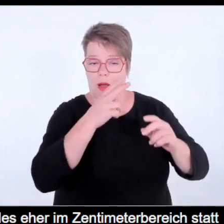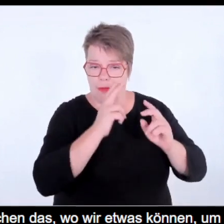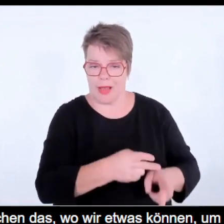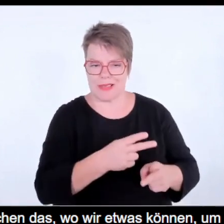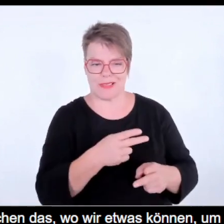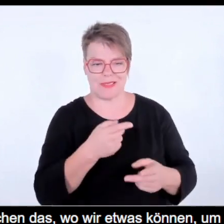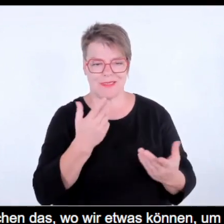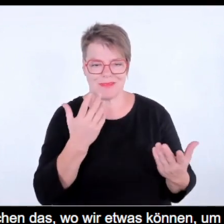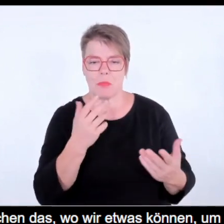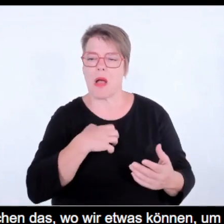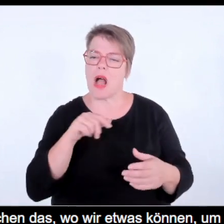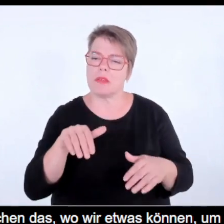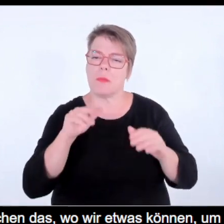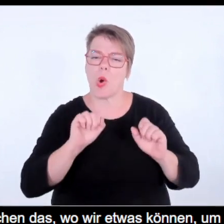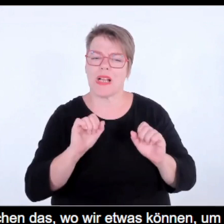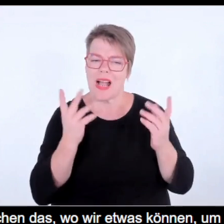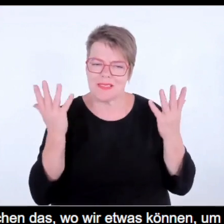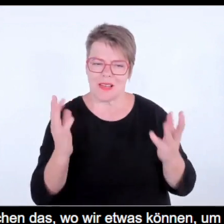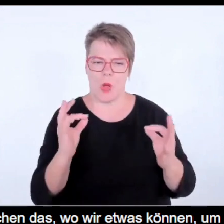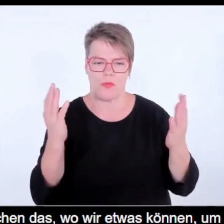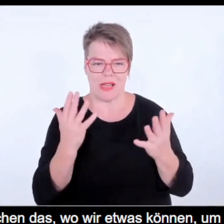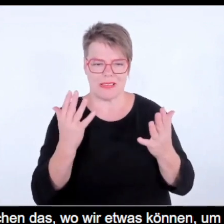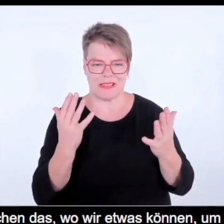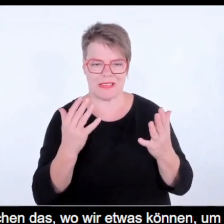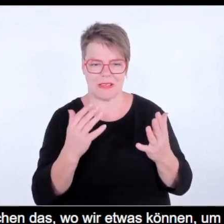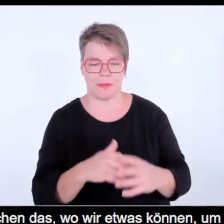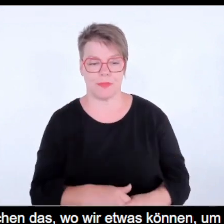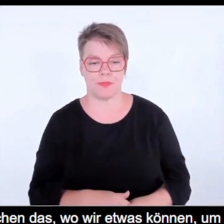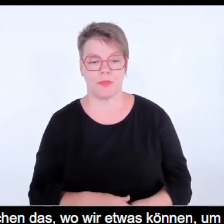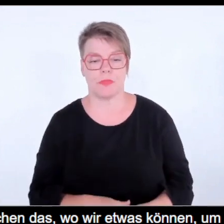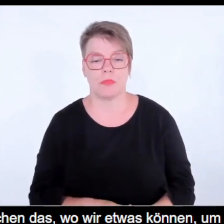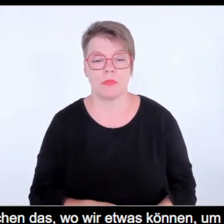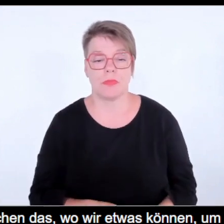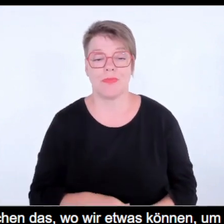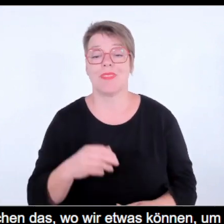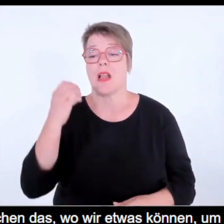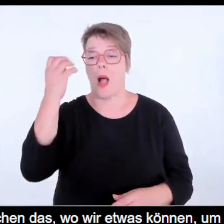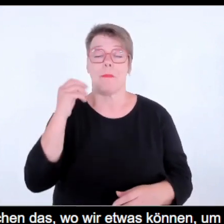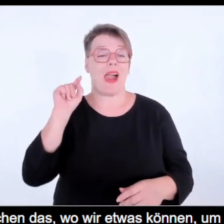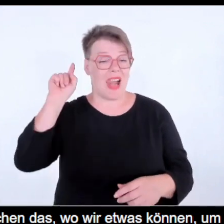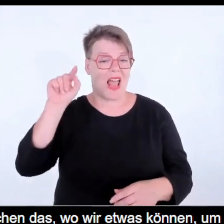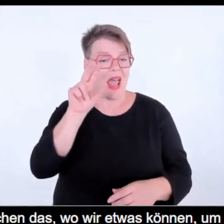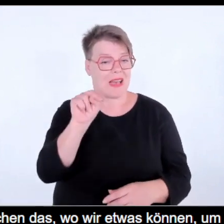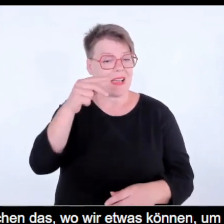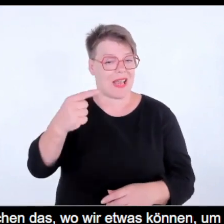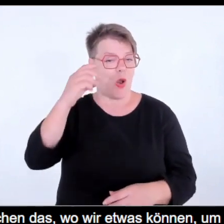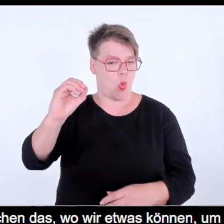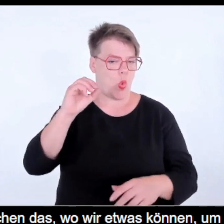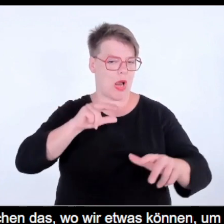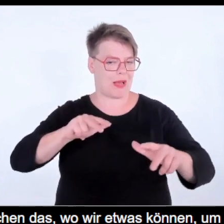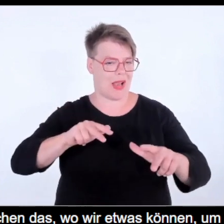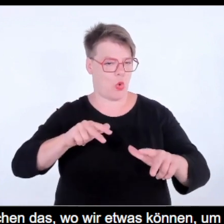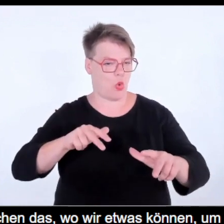durch insbesondere die Grünen eine extreme Ausweitung von NGO-Macht und Einfluss gegeben. Das kann man zum Teil am Personal sehen, dass Spitzenbeamte